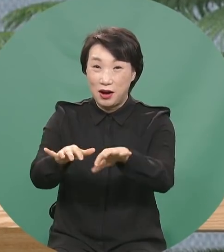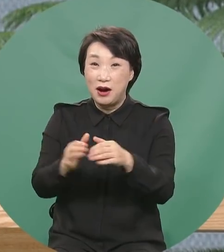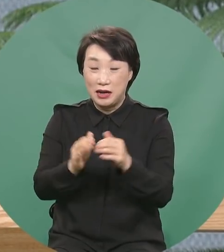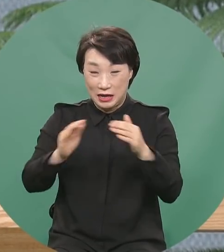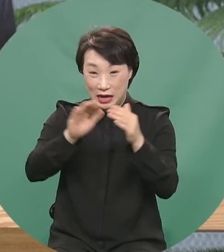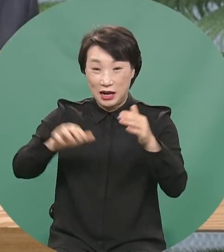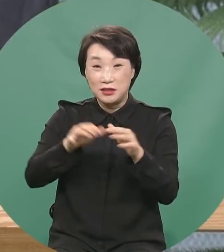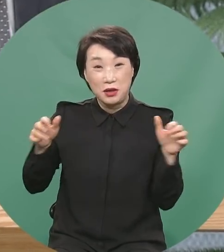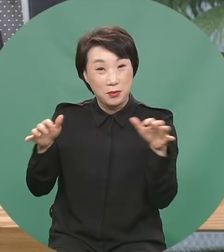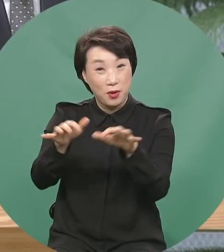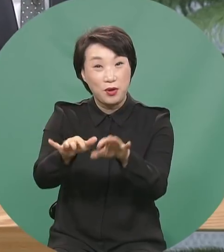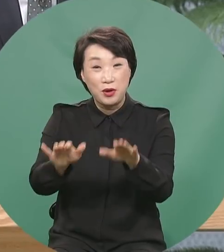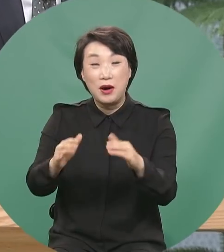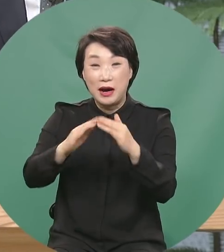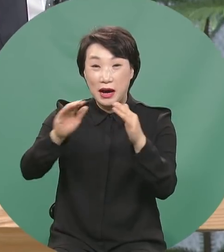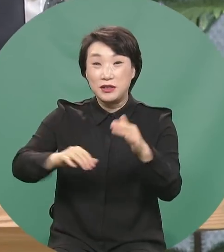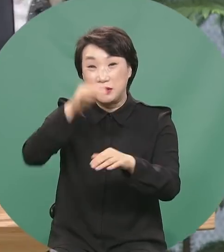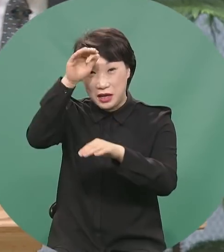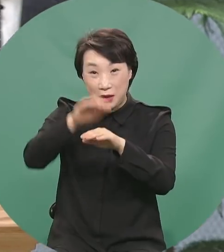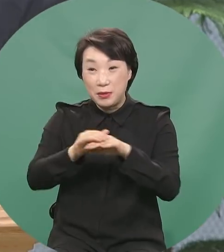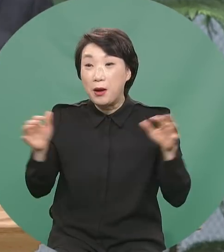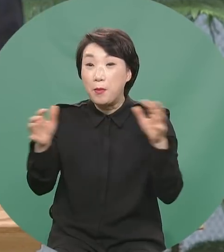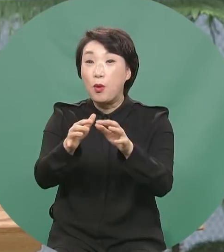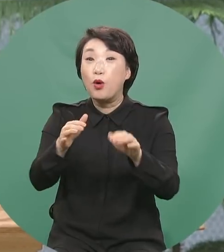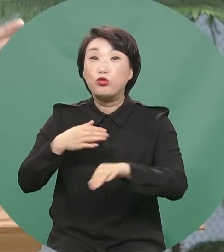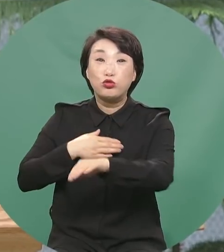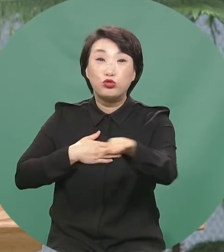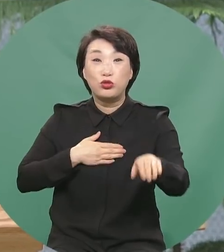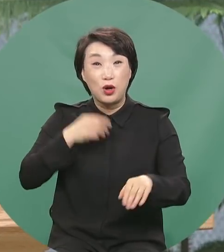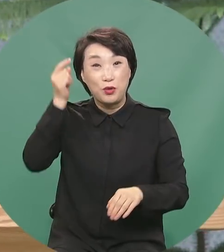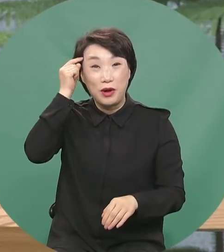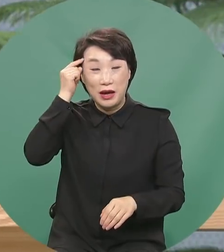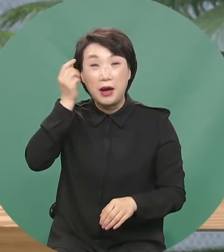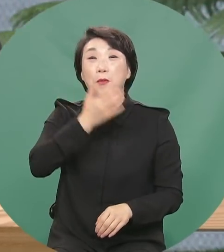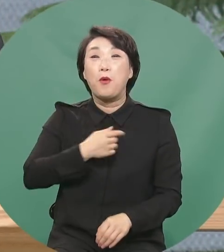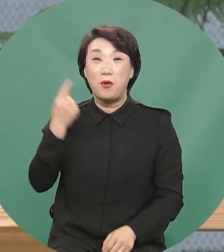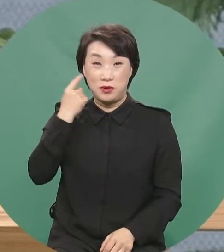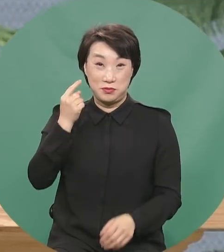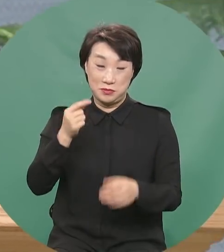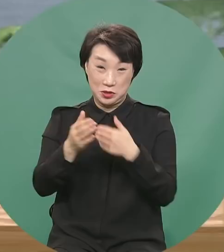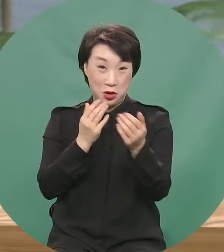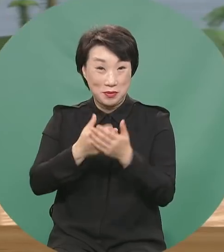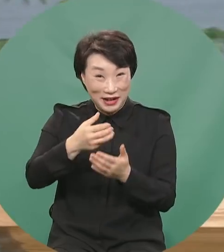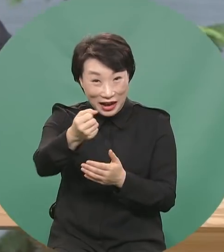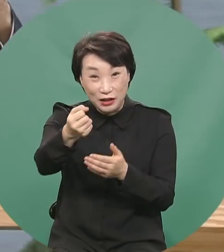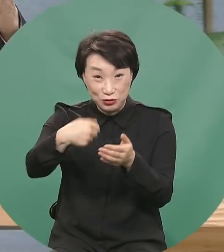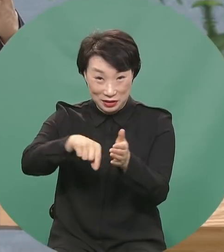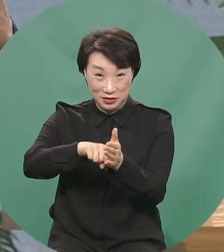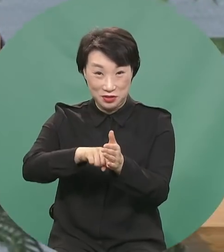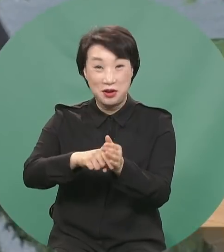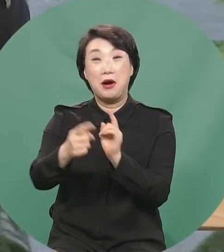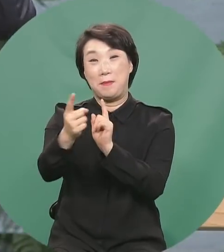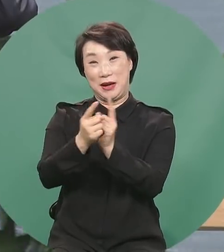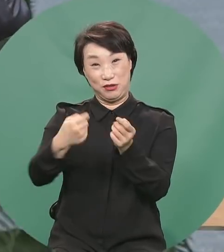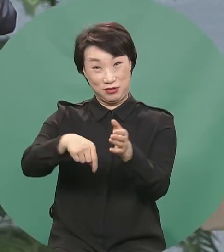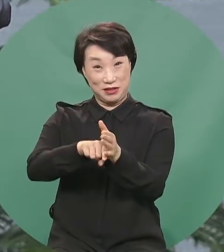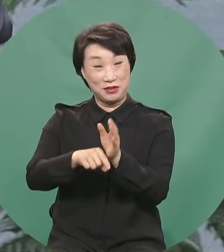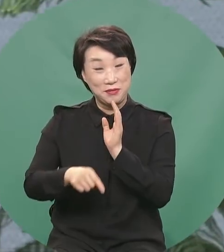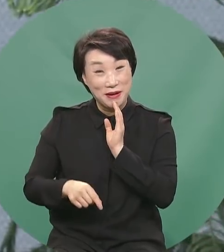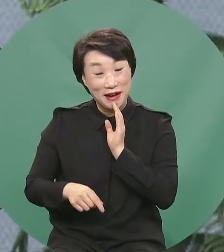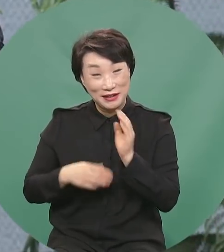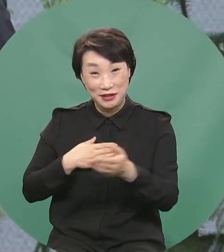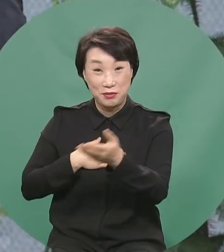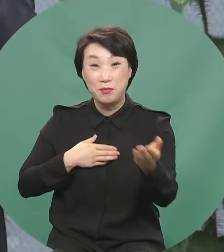집안에 모이고 집에서 예배드리며 모인 것은 복음을 만나기 위함입니다. 복음을